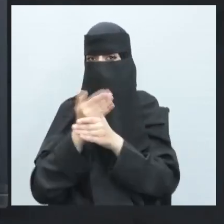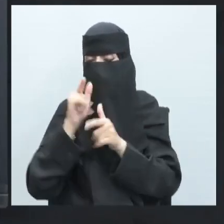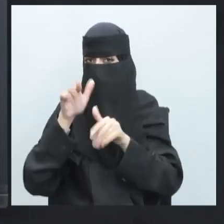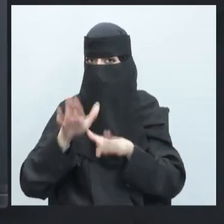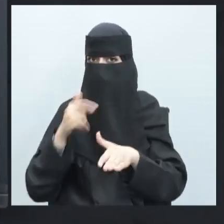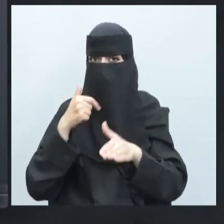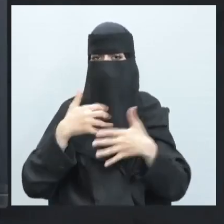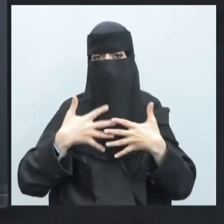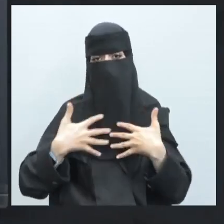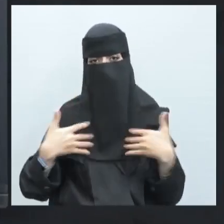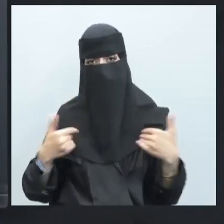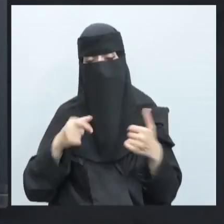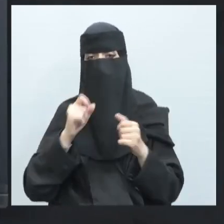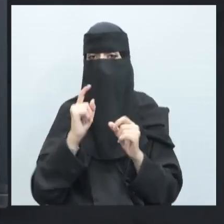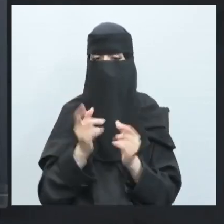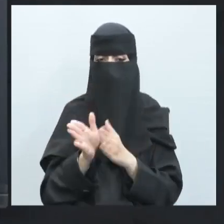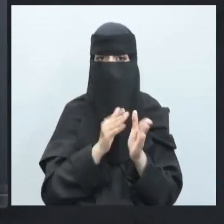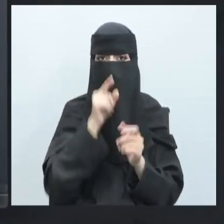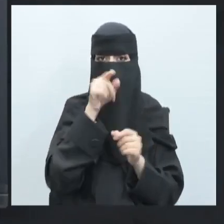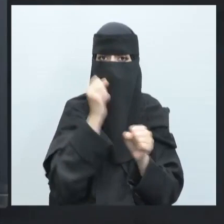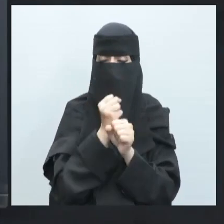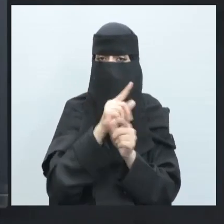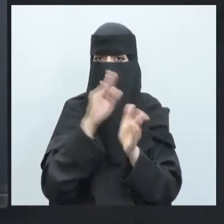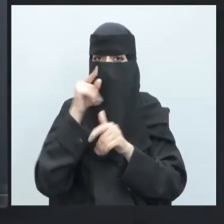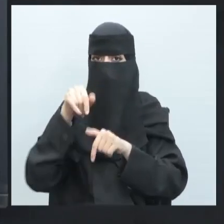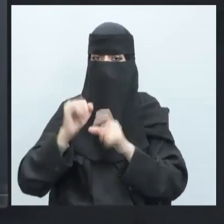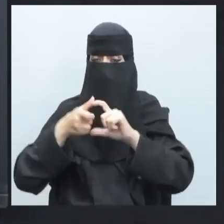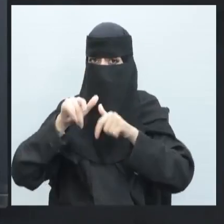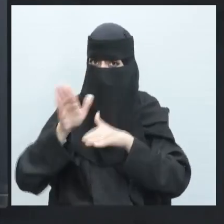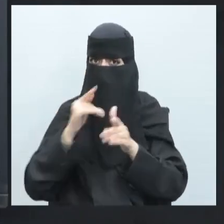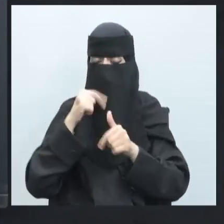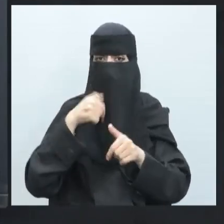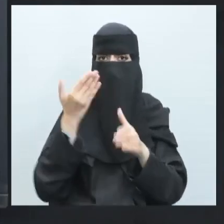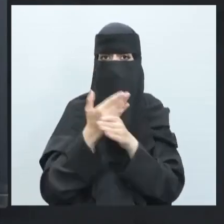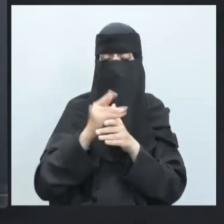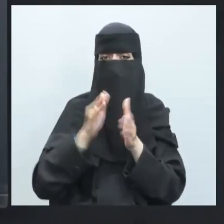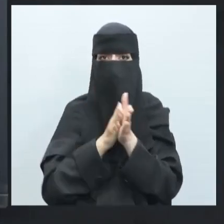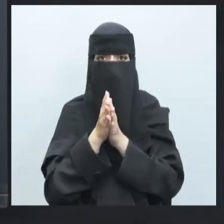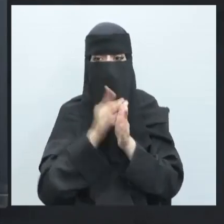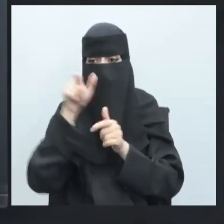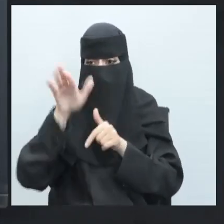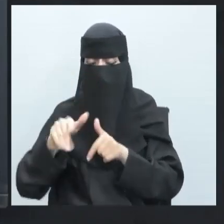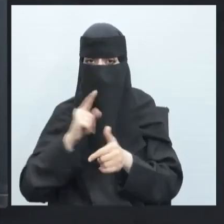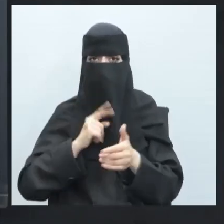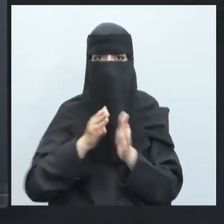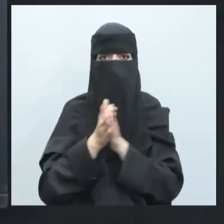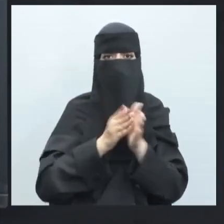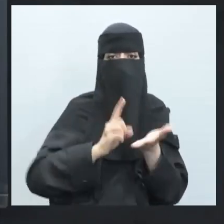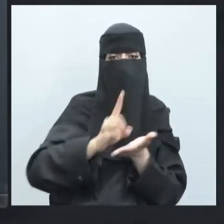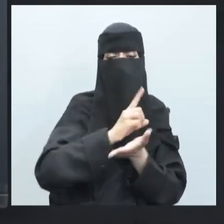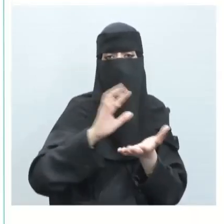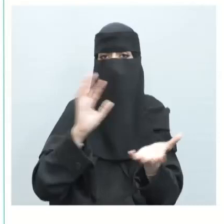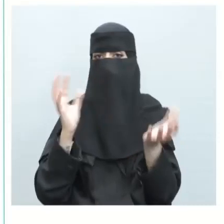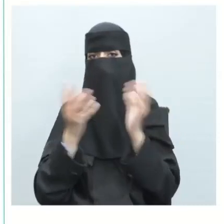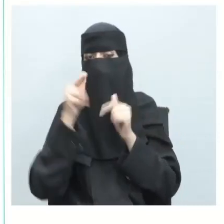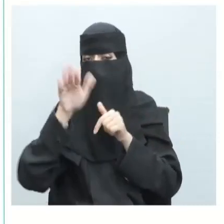هنالك ارتياح ورضا تجاه العمل تجاه المنظمه لانها اهتمت به واهتمت بالبيئه المحيطه به